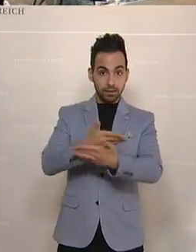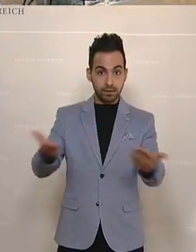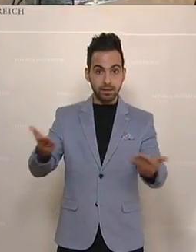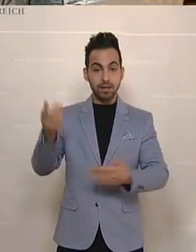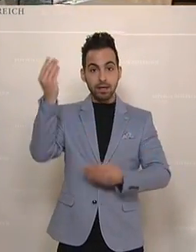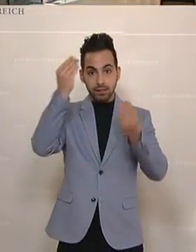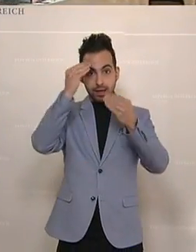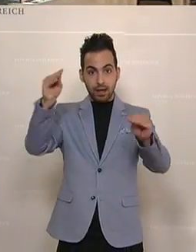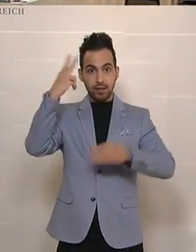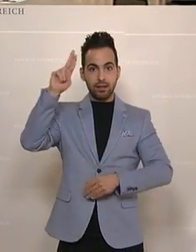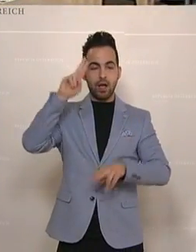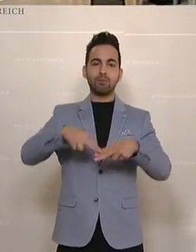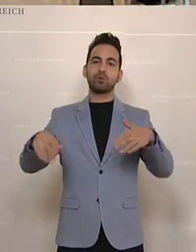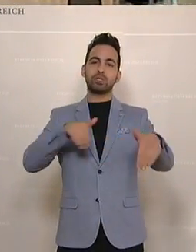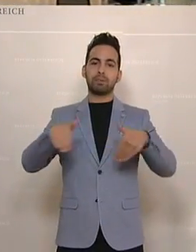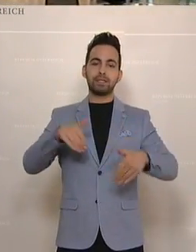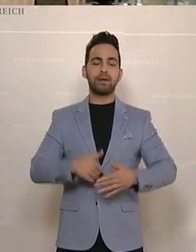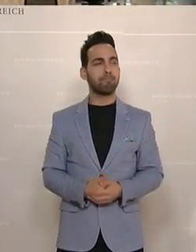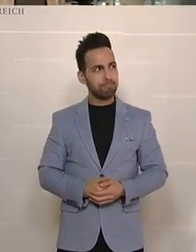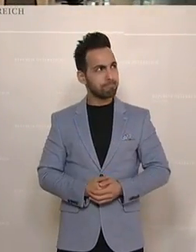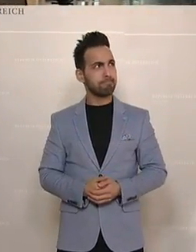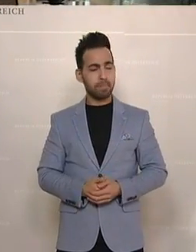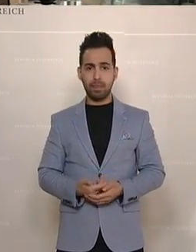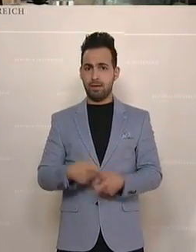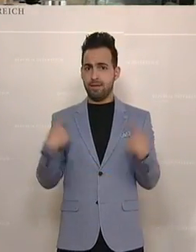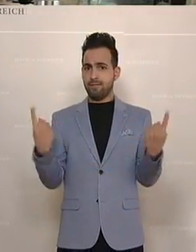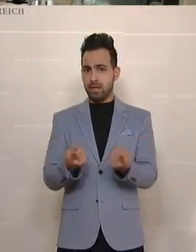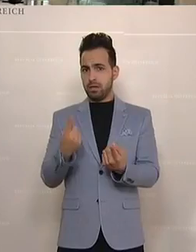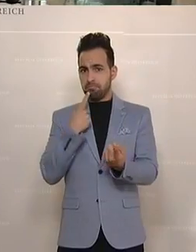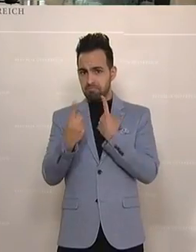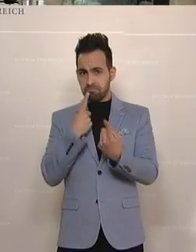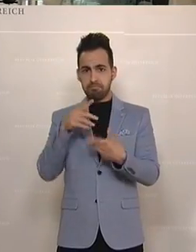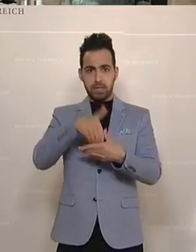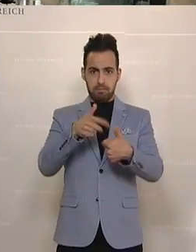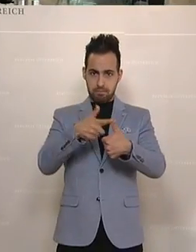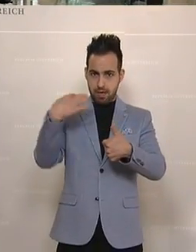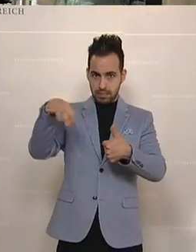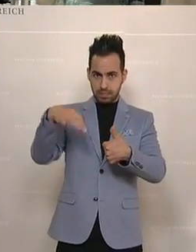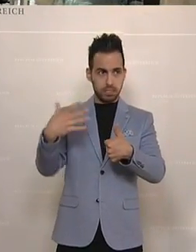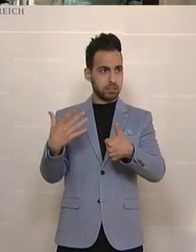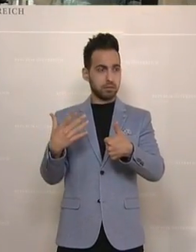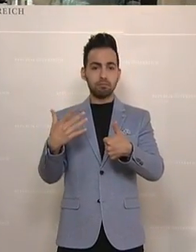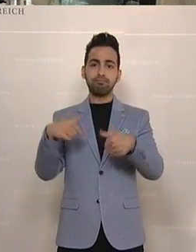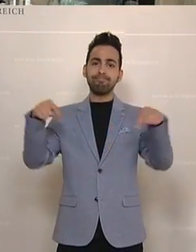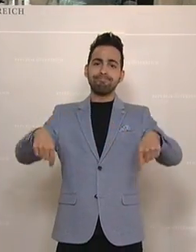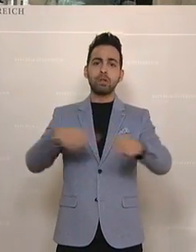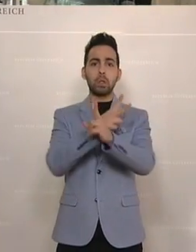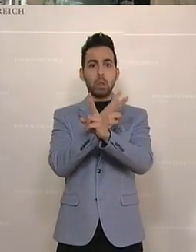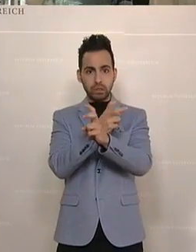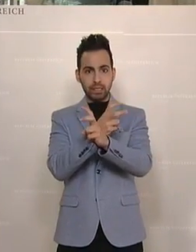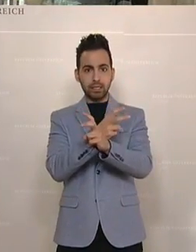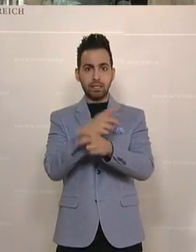Wort ist Gerhard Kanyak, FPÖ. Nun, wir unterhalten uns heute nicht nur darüber, dass Österreich weit nicht